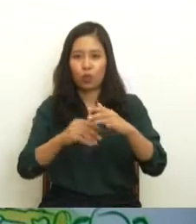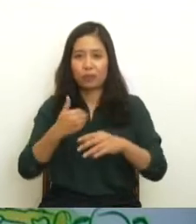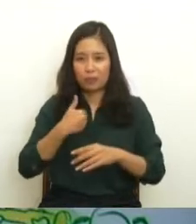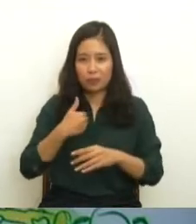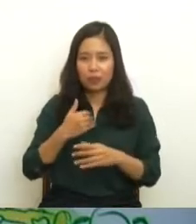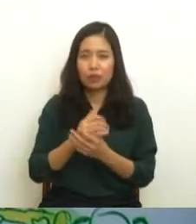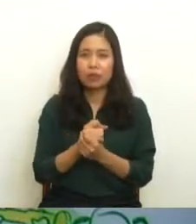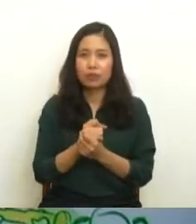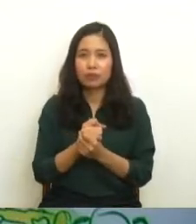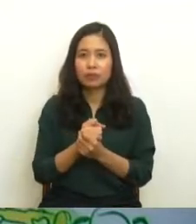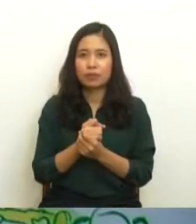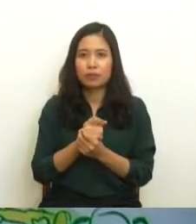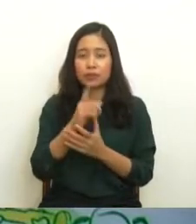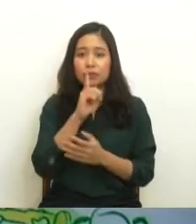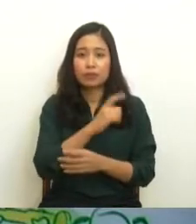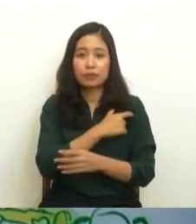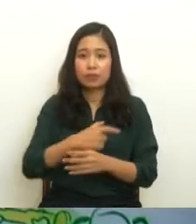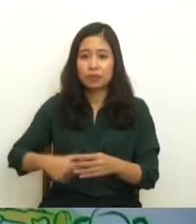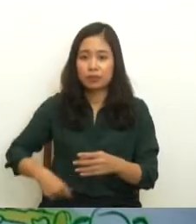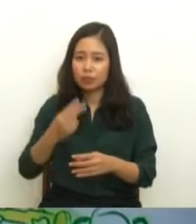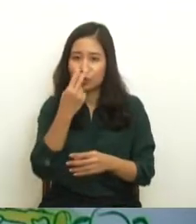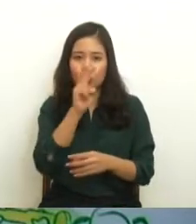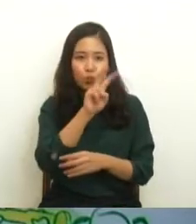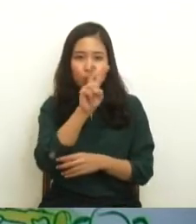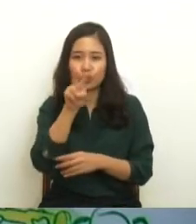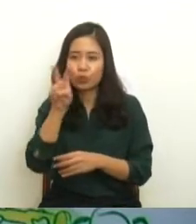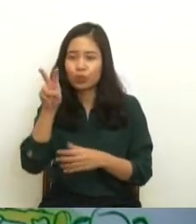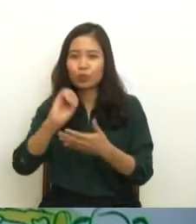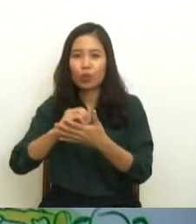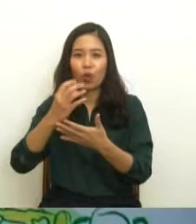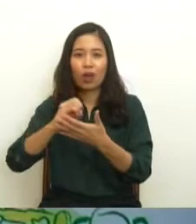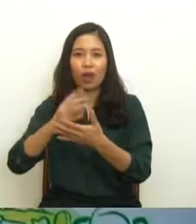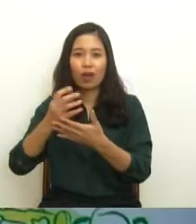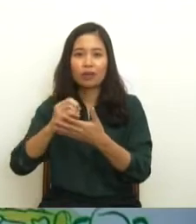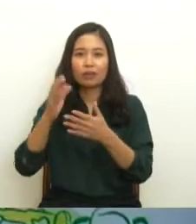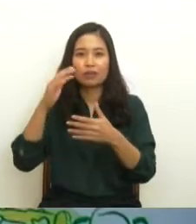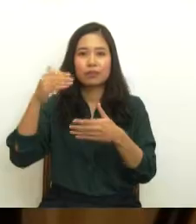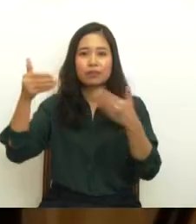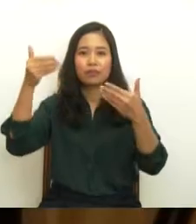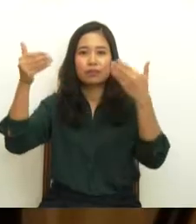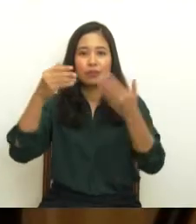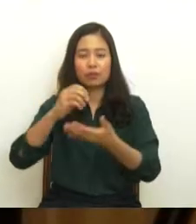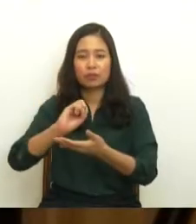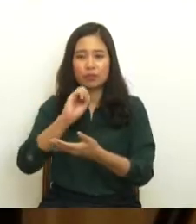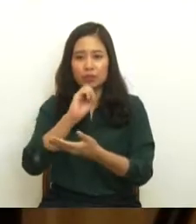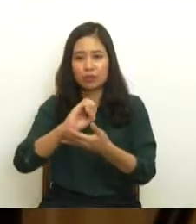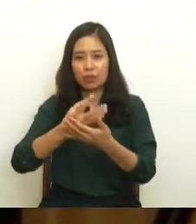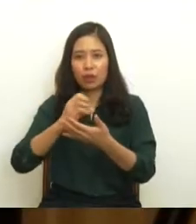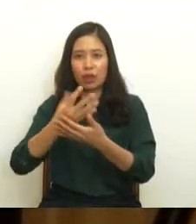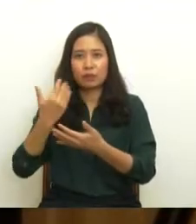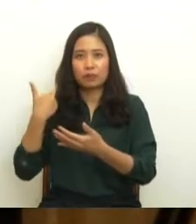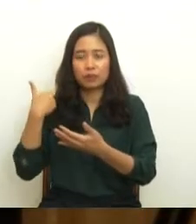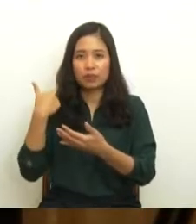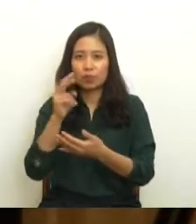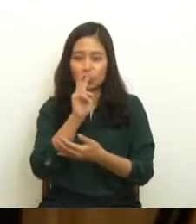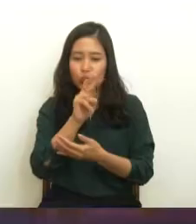พระองค์ก็ทรงทอดพระเนตนิทษการออนไน์ผ่านโปรแกรมต่างๆเริ่ด้วยวธิทัศครบรอบ 10 ปีบ้